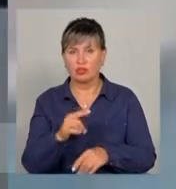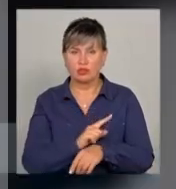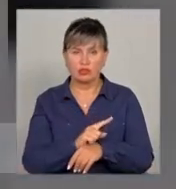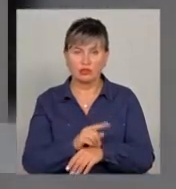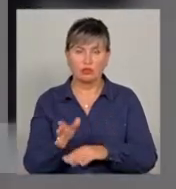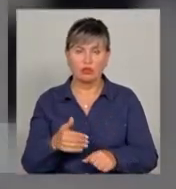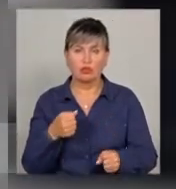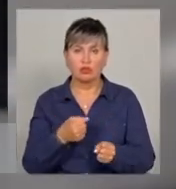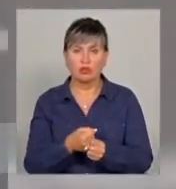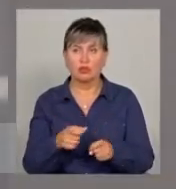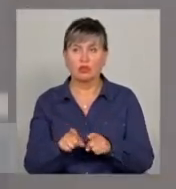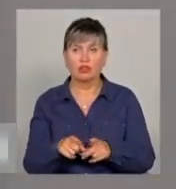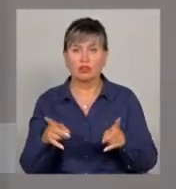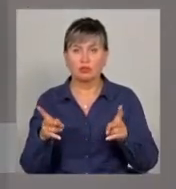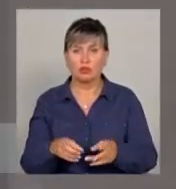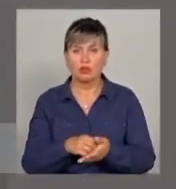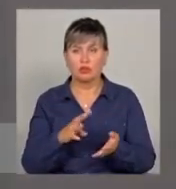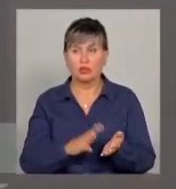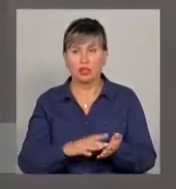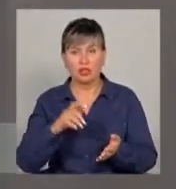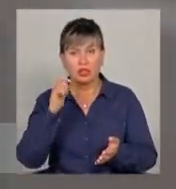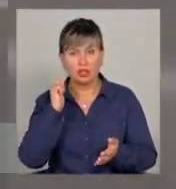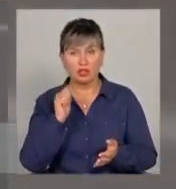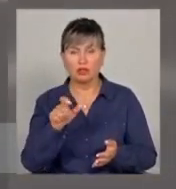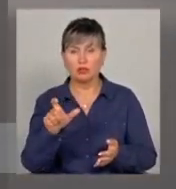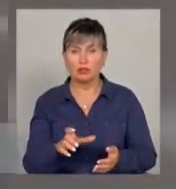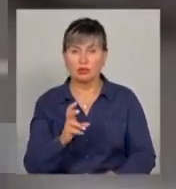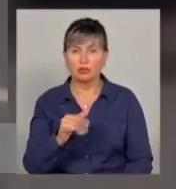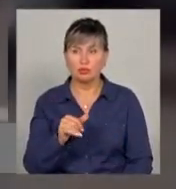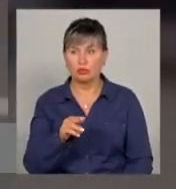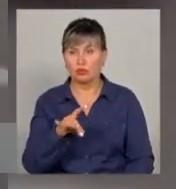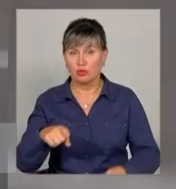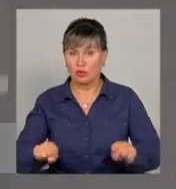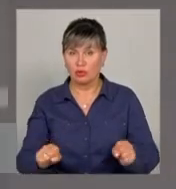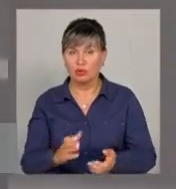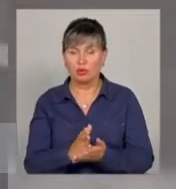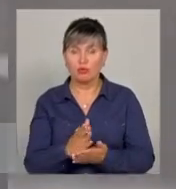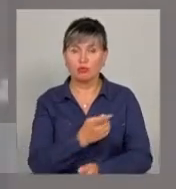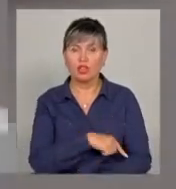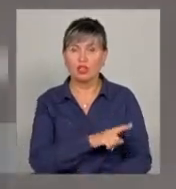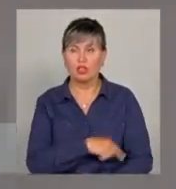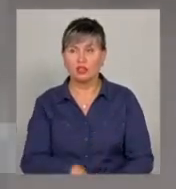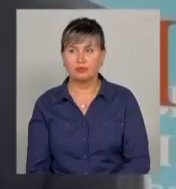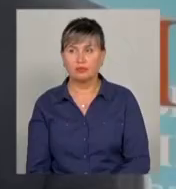ДТП. Также пострадал 19-летний же пассажир скутера. Он сейчас находится в больнице.